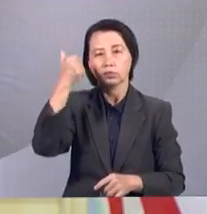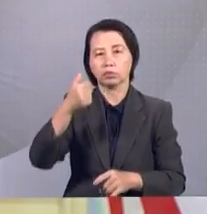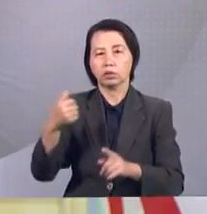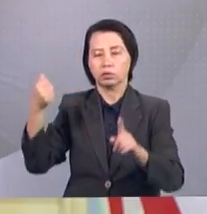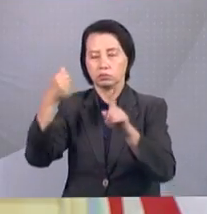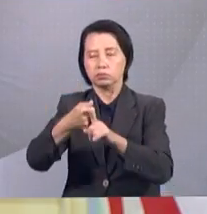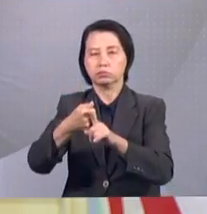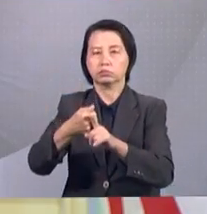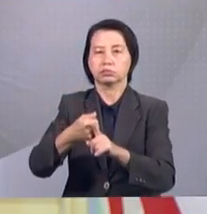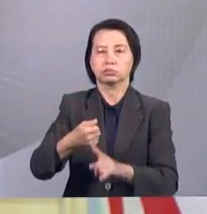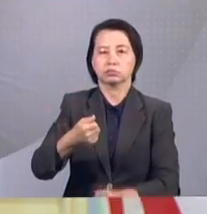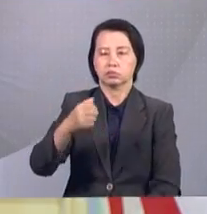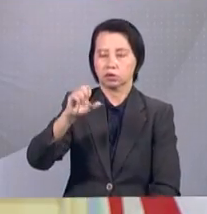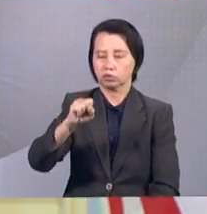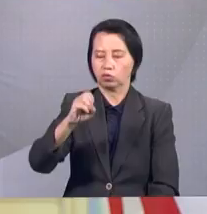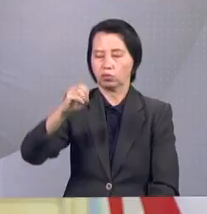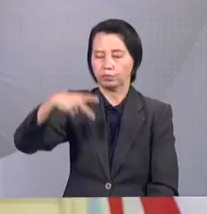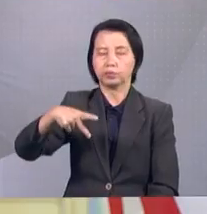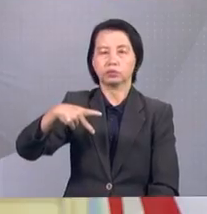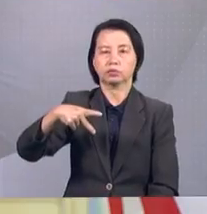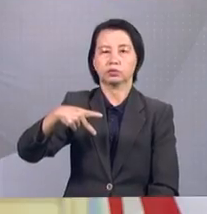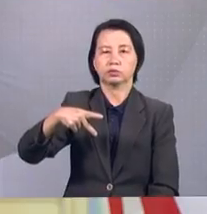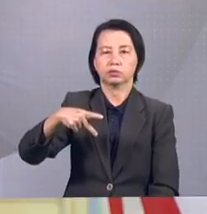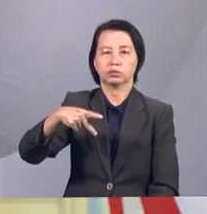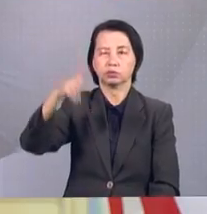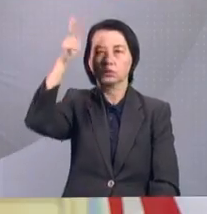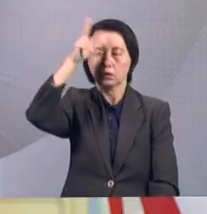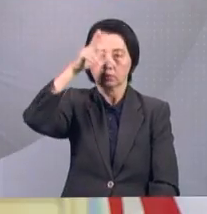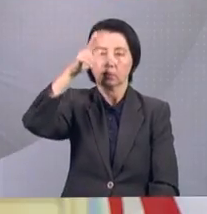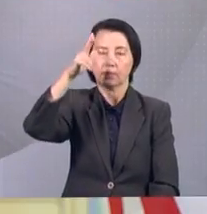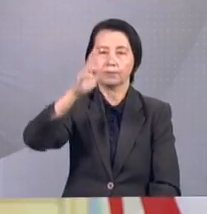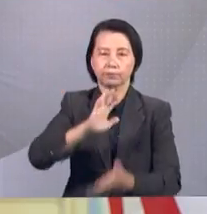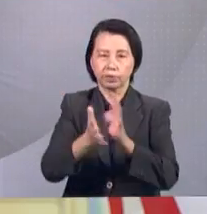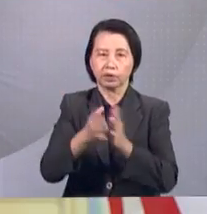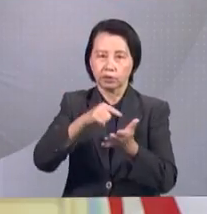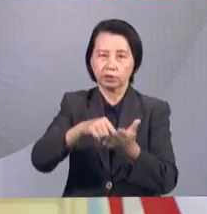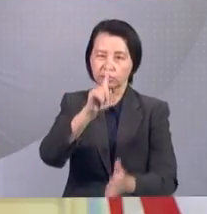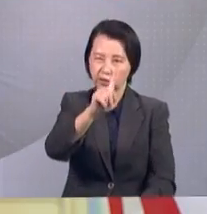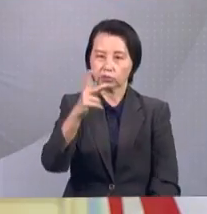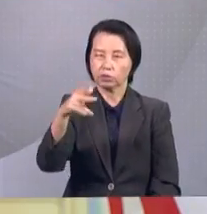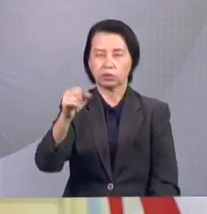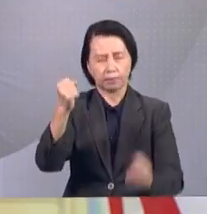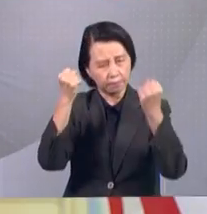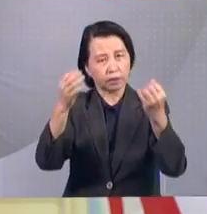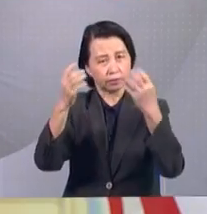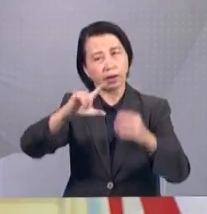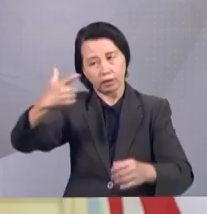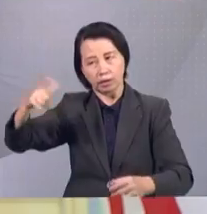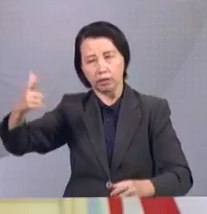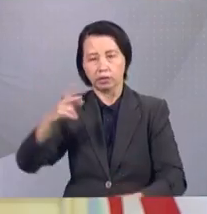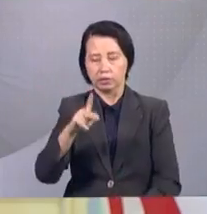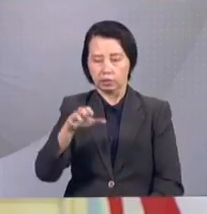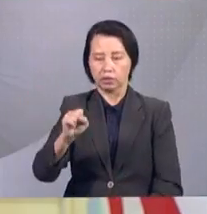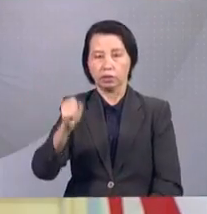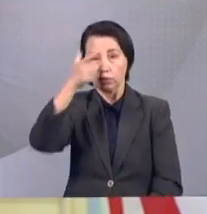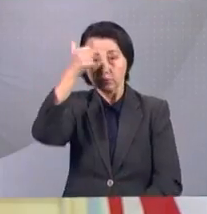perintah SOP yang dikeluarkan oleh kerajaan. Jadi ini satu kes. Banyak lagi kes-kes lain. Jadi